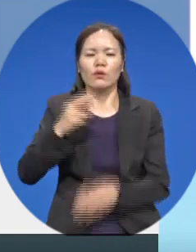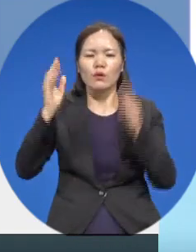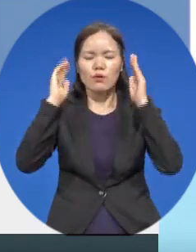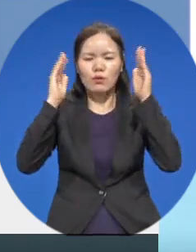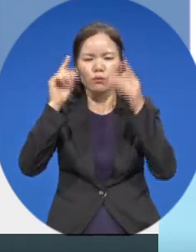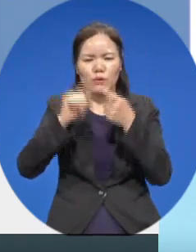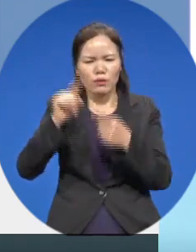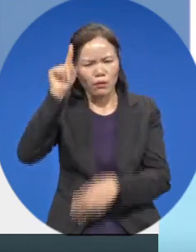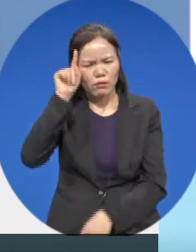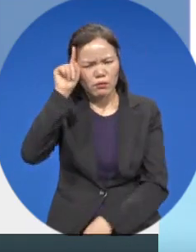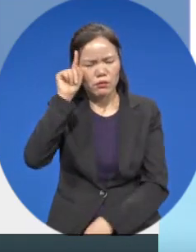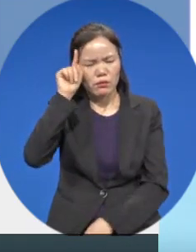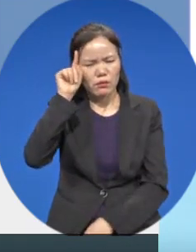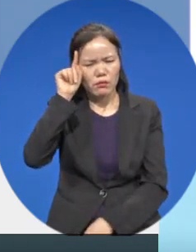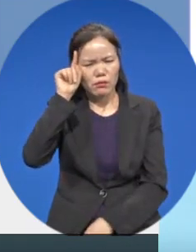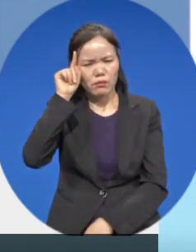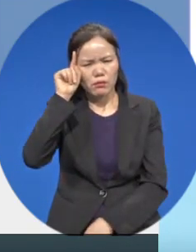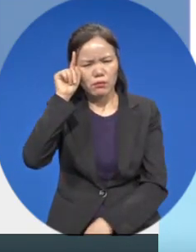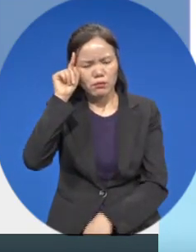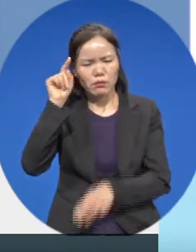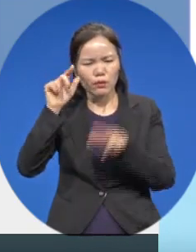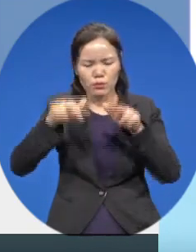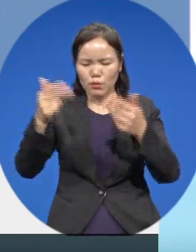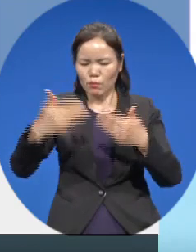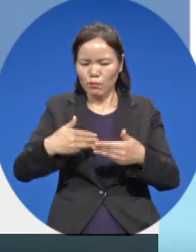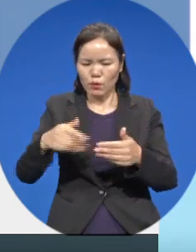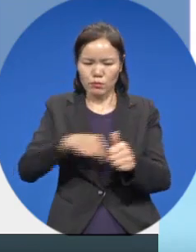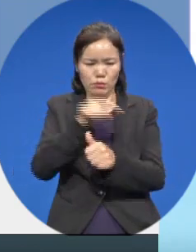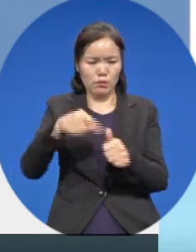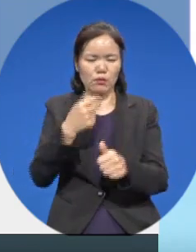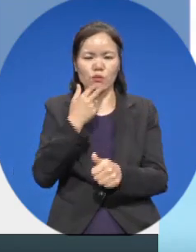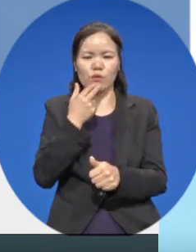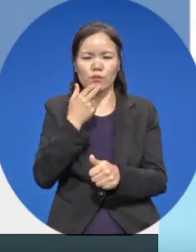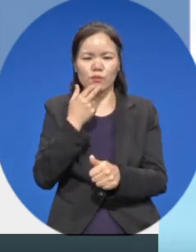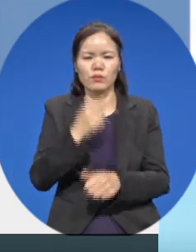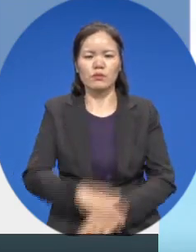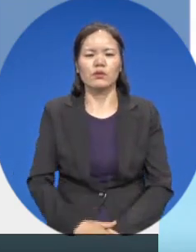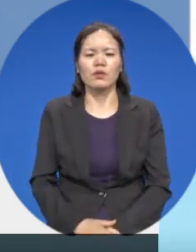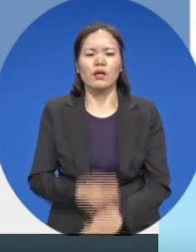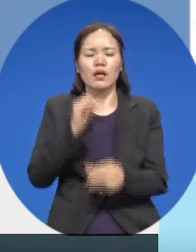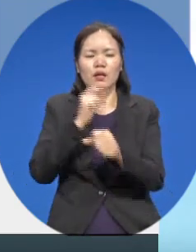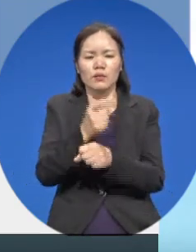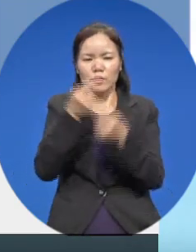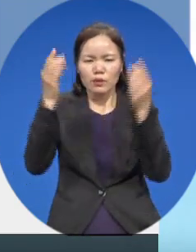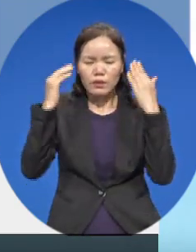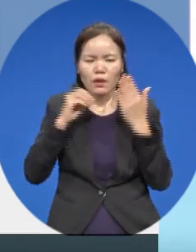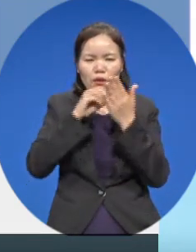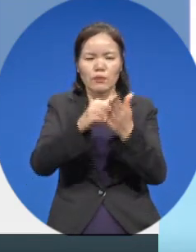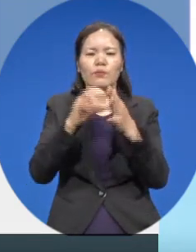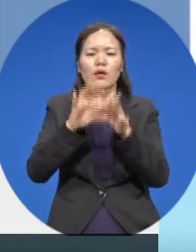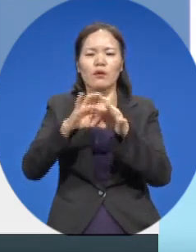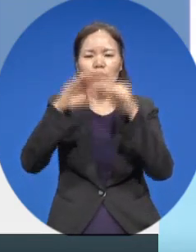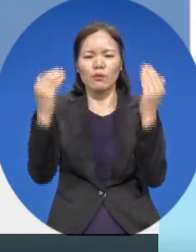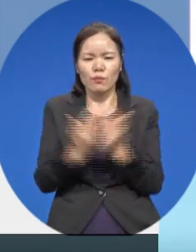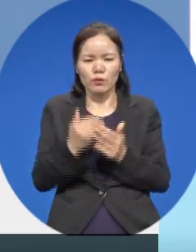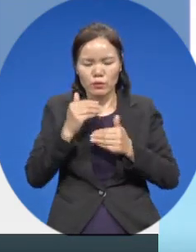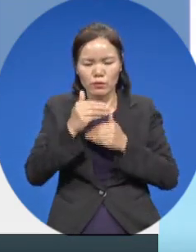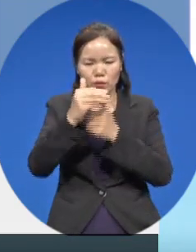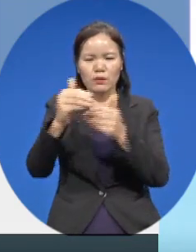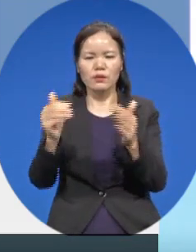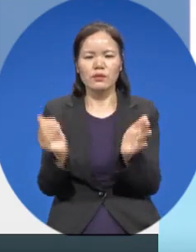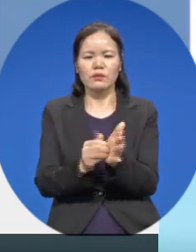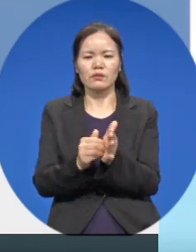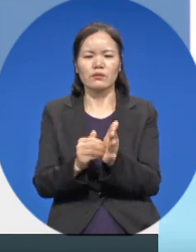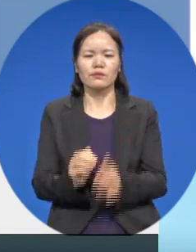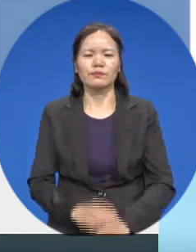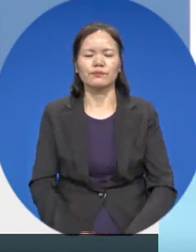대한 어떤 스트레스 라든가 이런 것들을 현재 받을 수 있는 여건이 아니라는 거죠 이미 대학교 입학과 관련된 모든 그 과정이 맞춰졌다 라고 하는